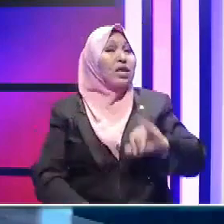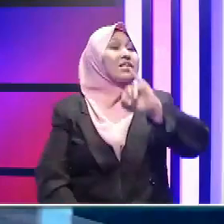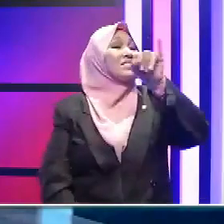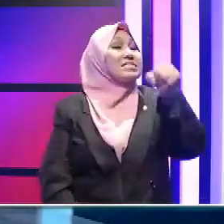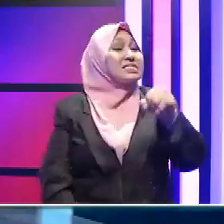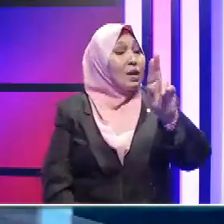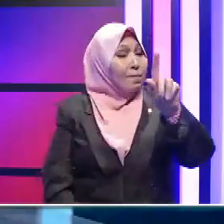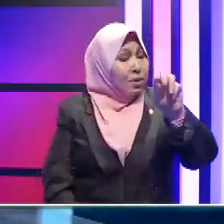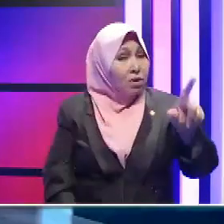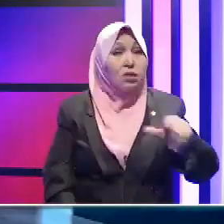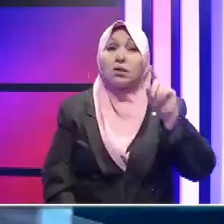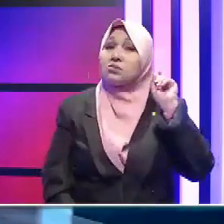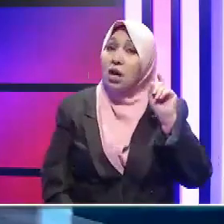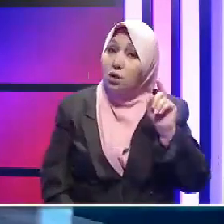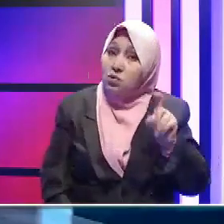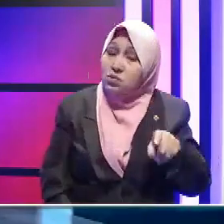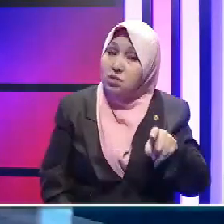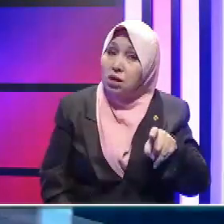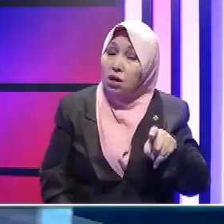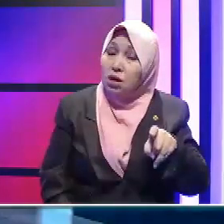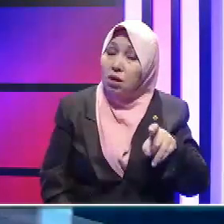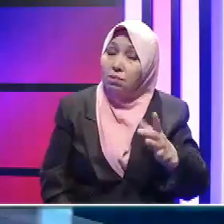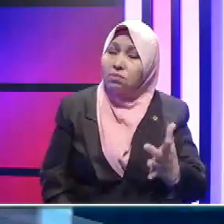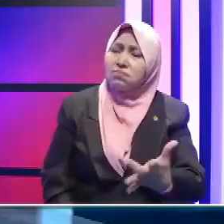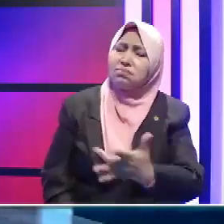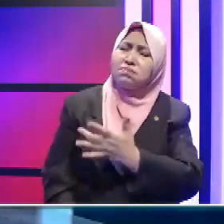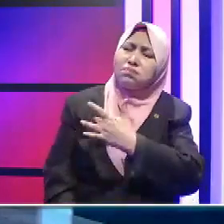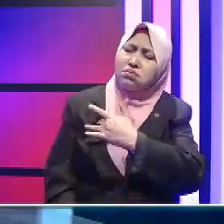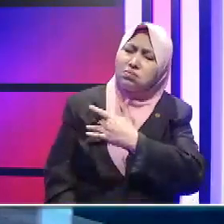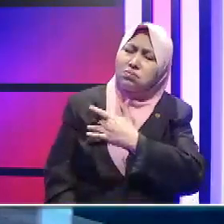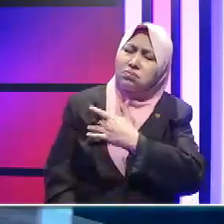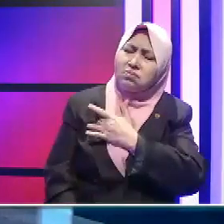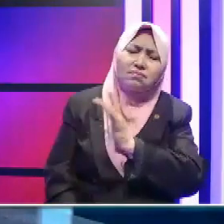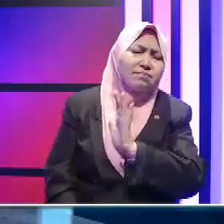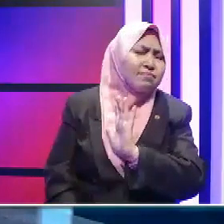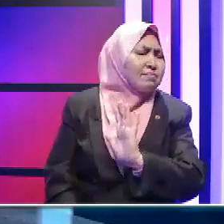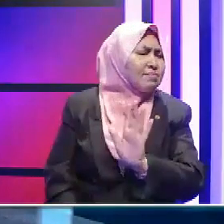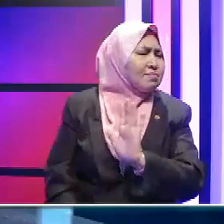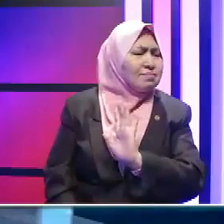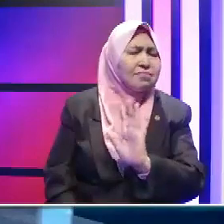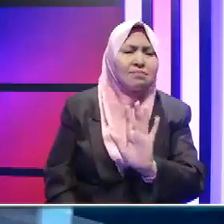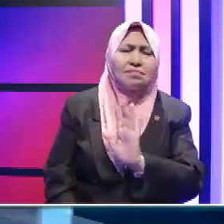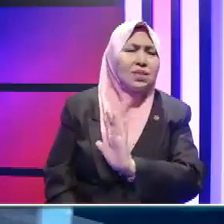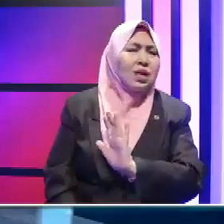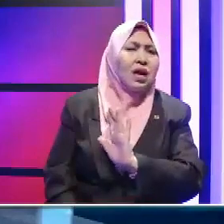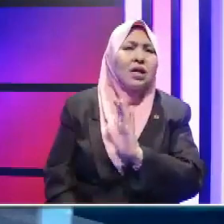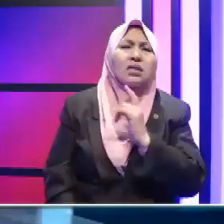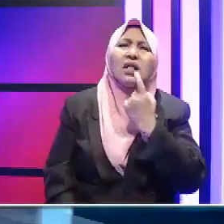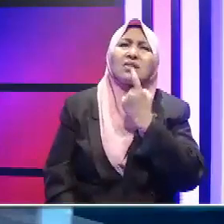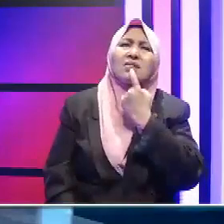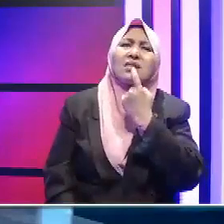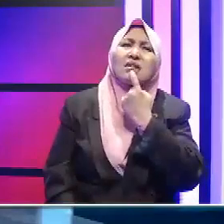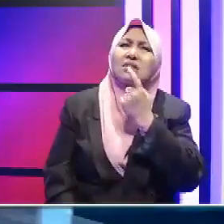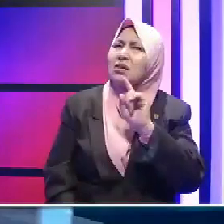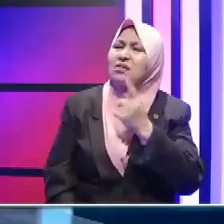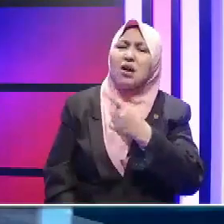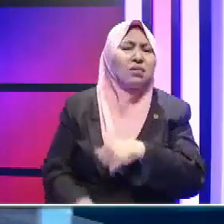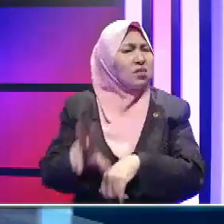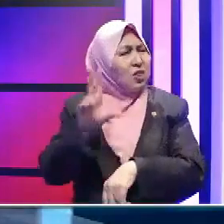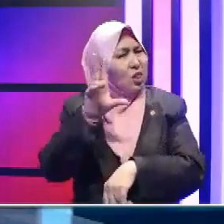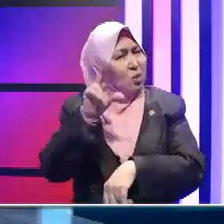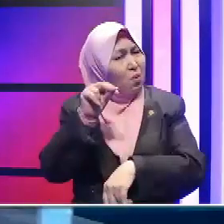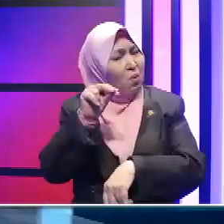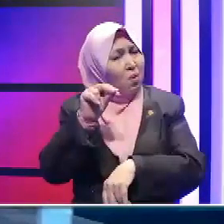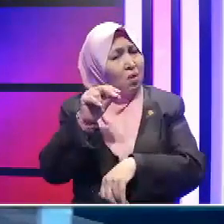ia seharusnya menyentuh rohani tidak bukan hanya menitik di dalam lidah kita salju atau